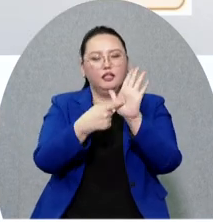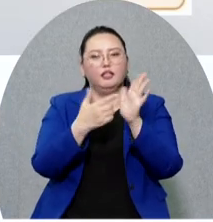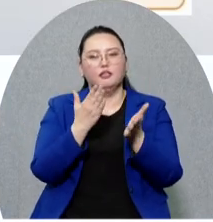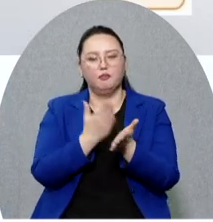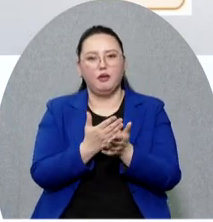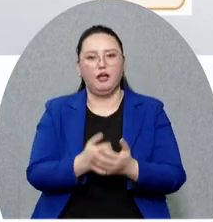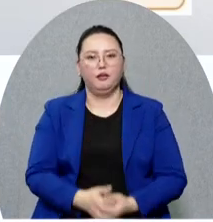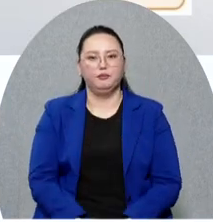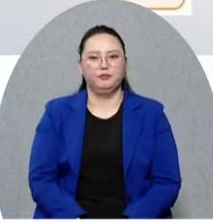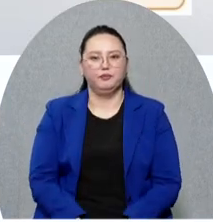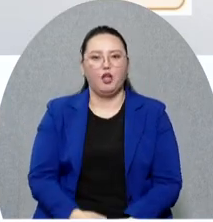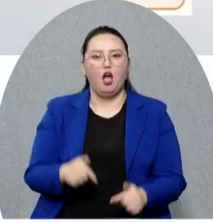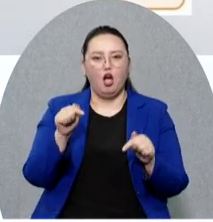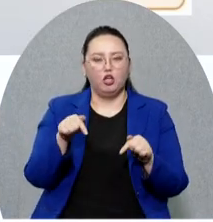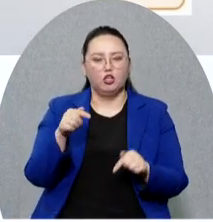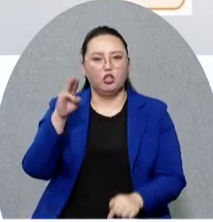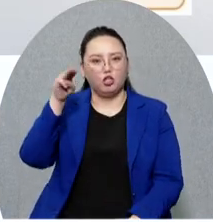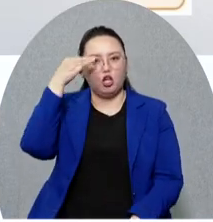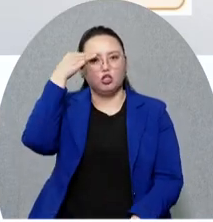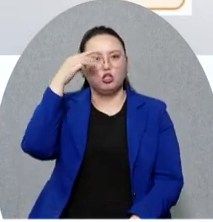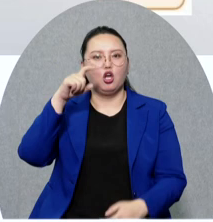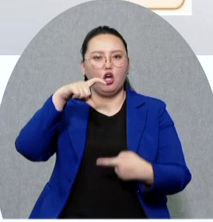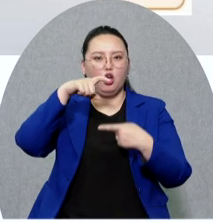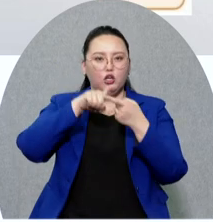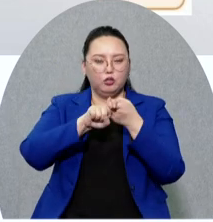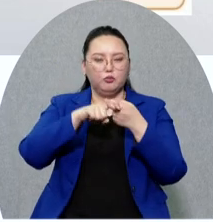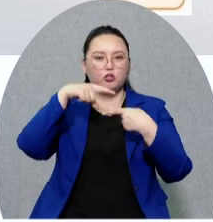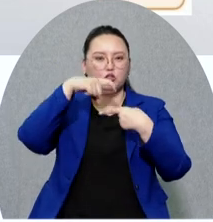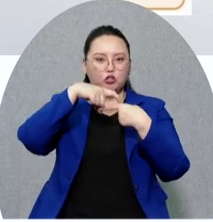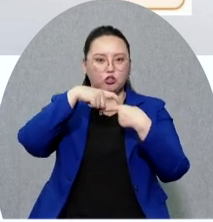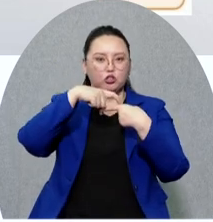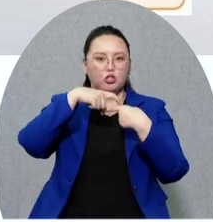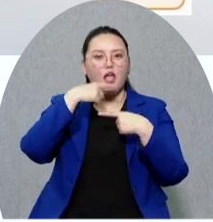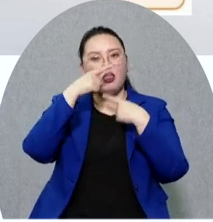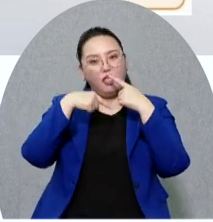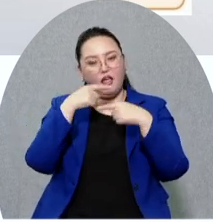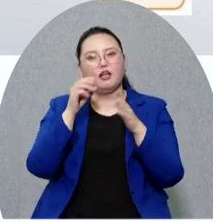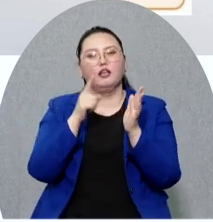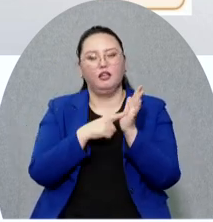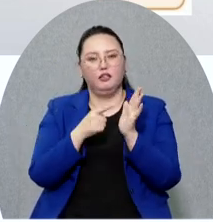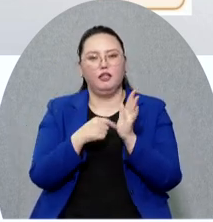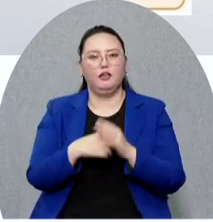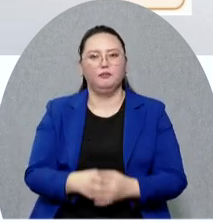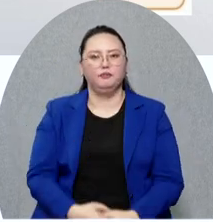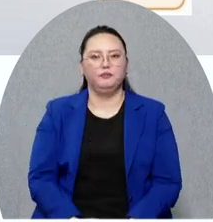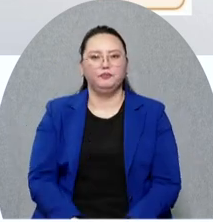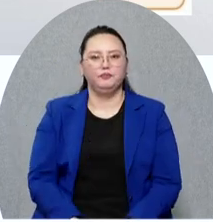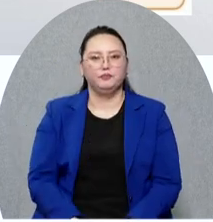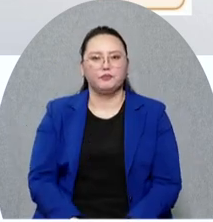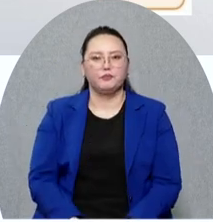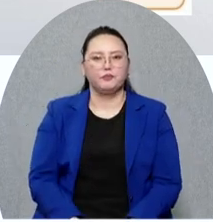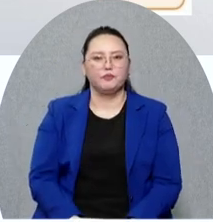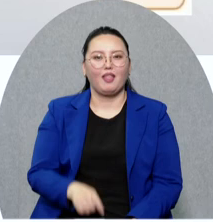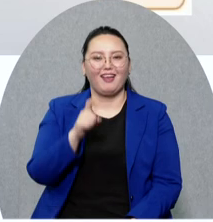ер нь бол одоо тодхон холбох нөхцөл гэдэг утгаар нэршлэр нь бол авч үзнэ. Бидний сайн мэддэг,